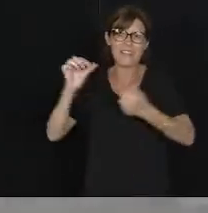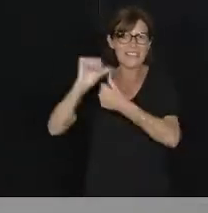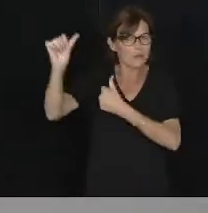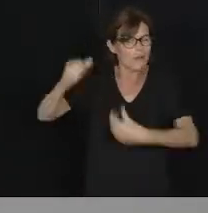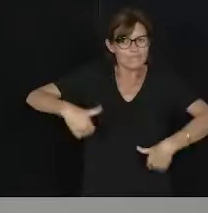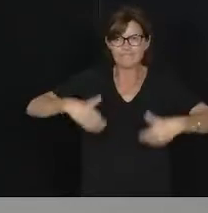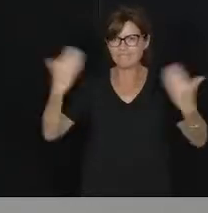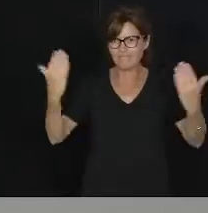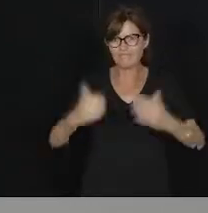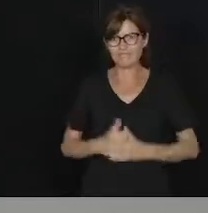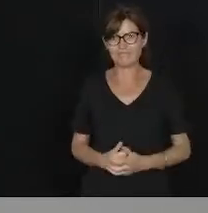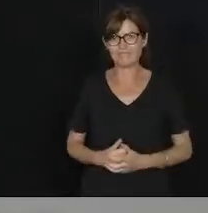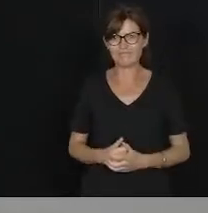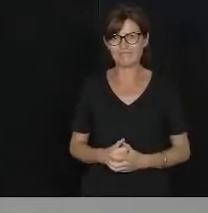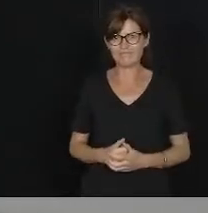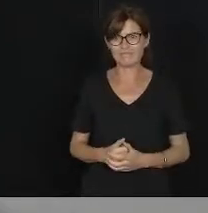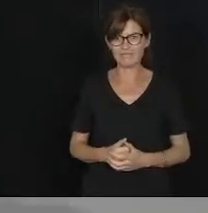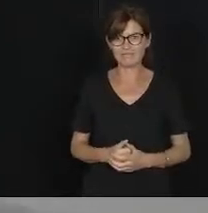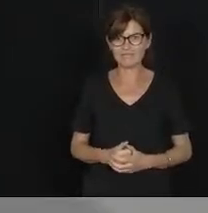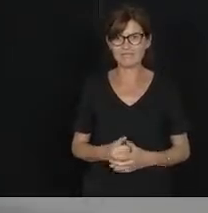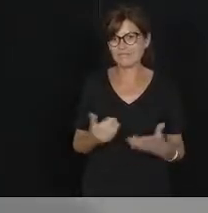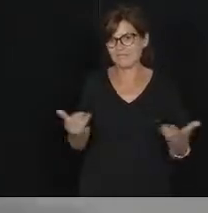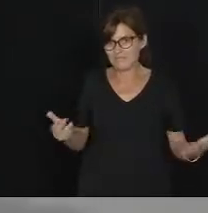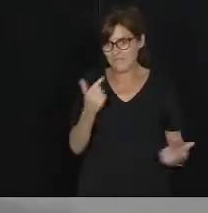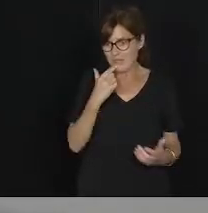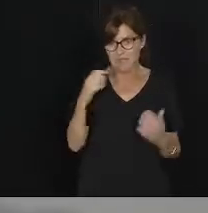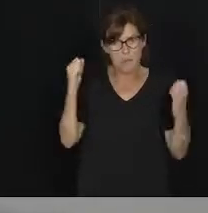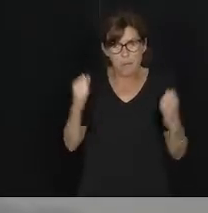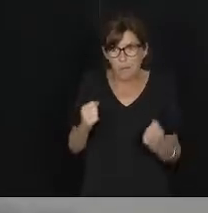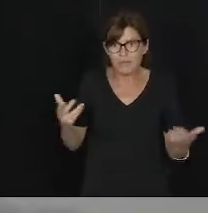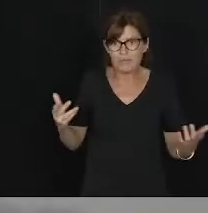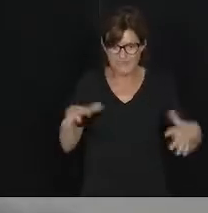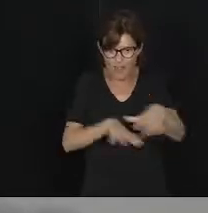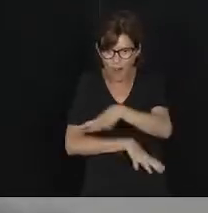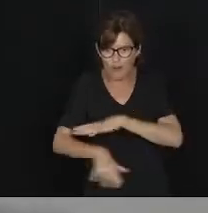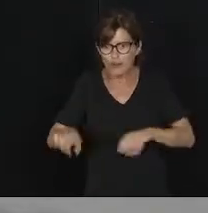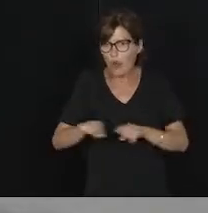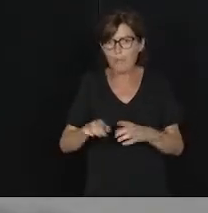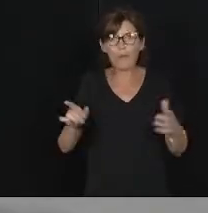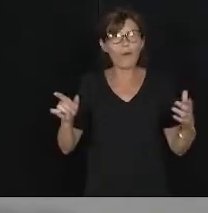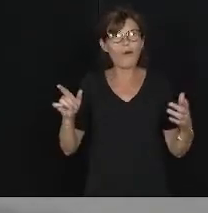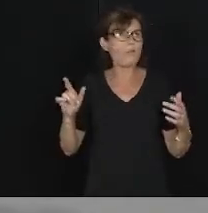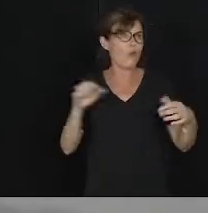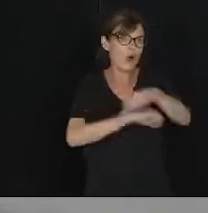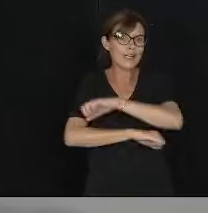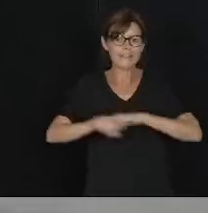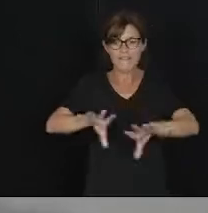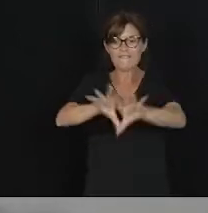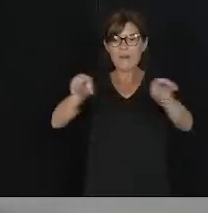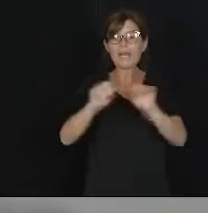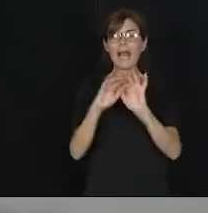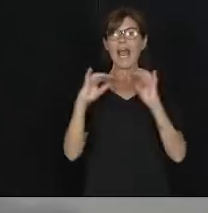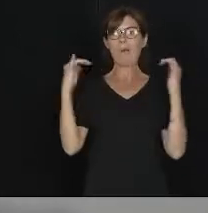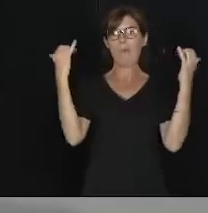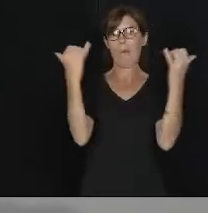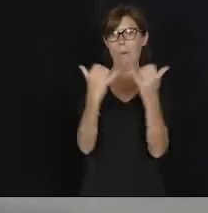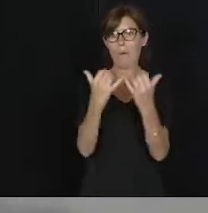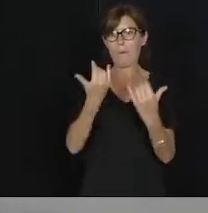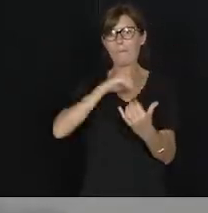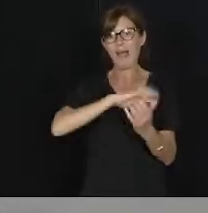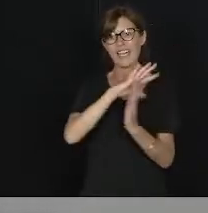anecdotique, elle est, à mon sens, performative, puisqu'elle permet, de fait, une réunion familiale autour là, d'un objet